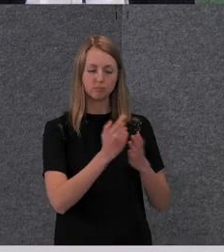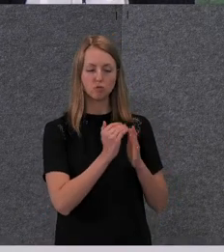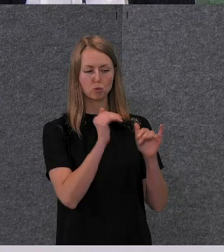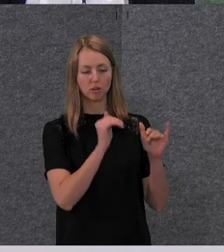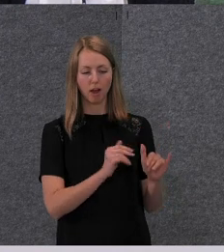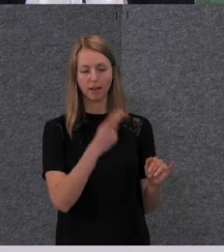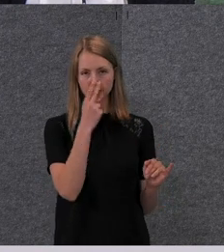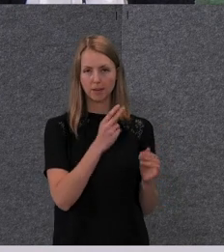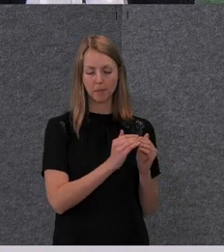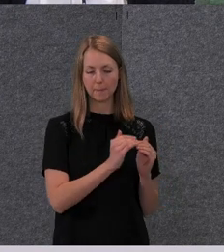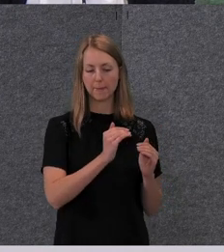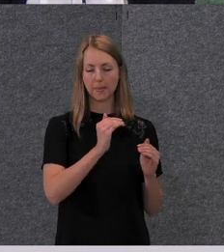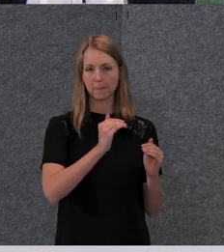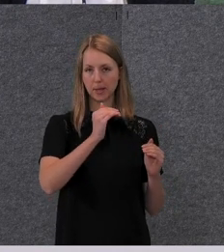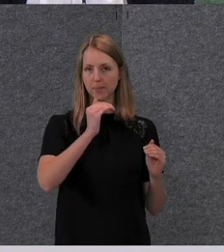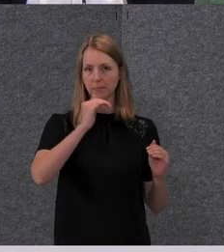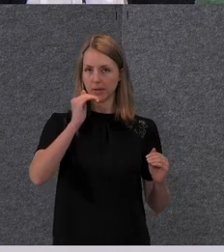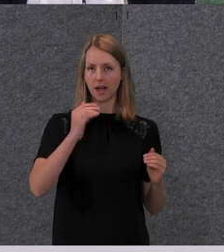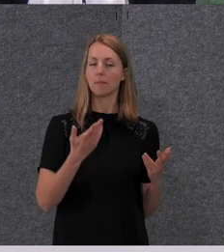Nehmt noch teil an der Abstimmung.